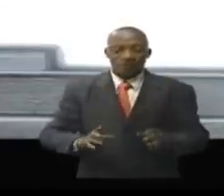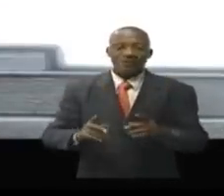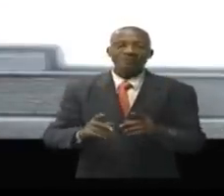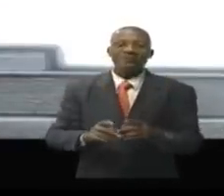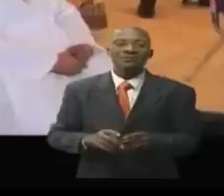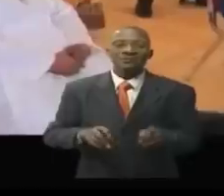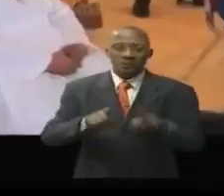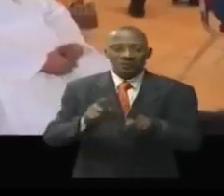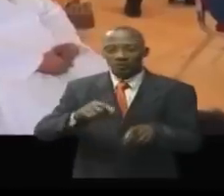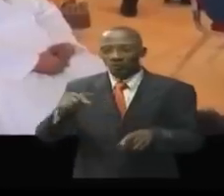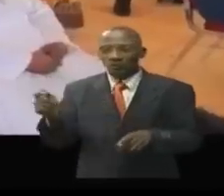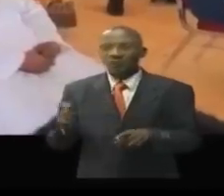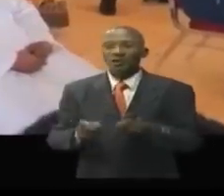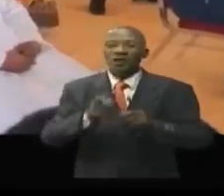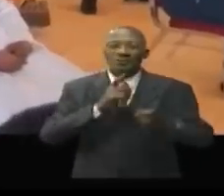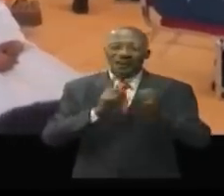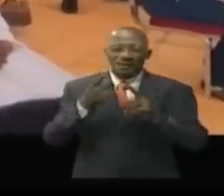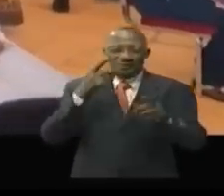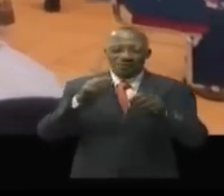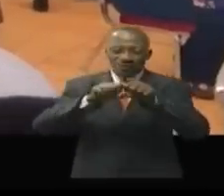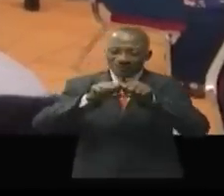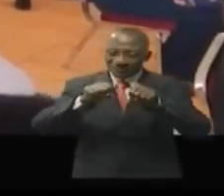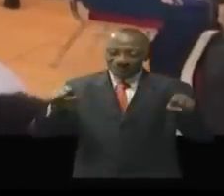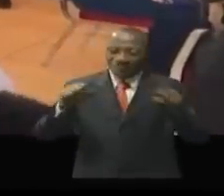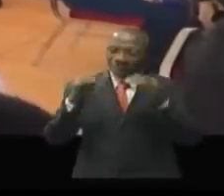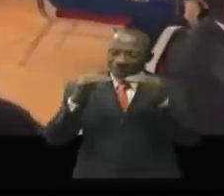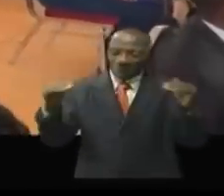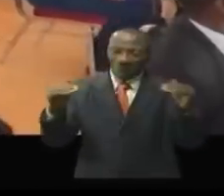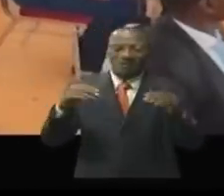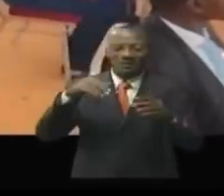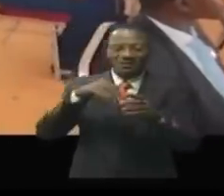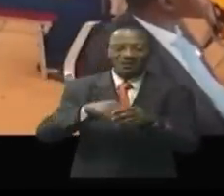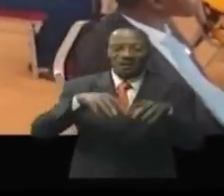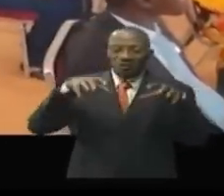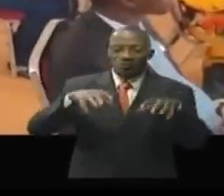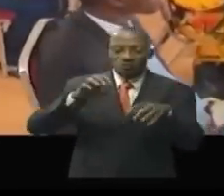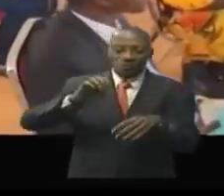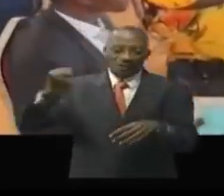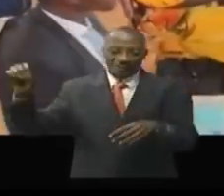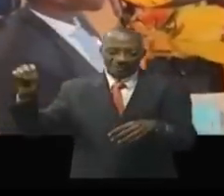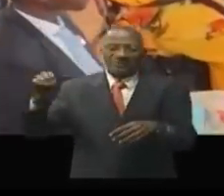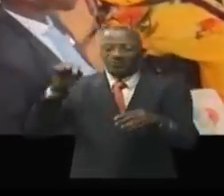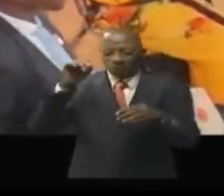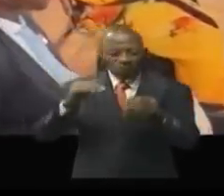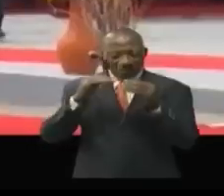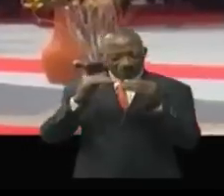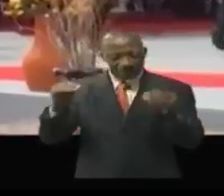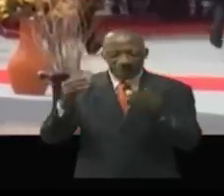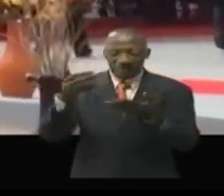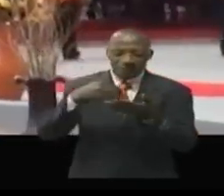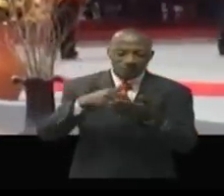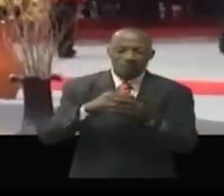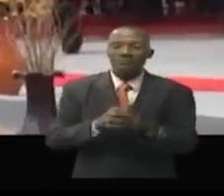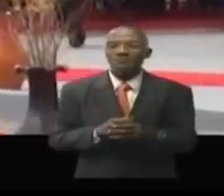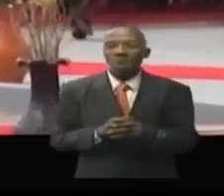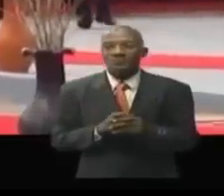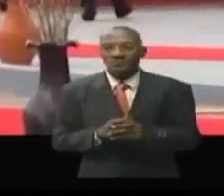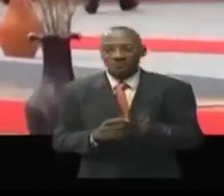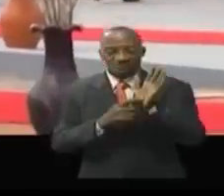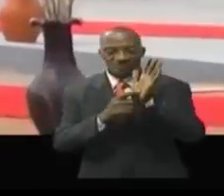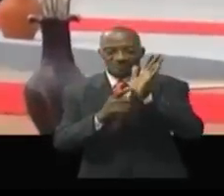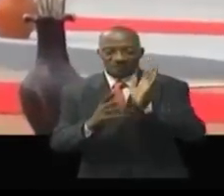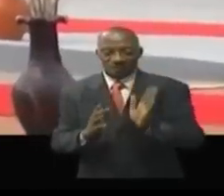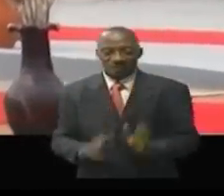insisté sur la stabilité dans la partie est de la République démocratique du Congo. Les représentants du président de la